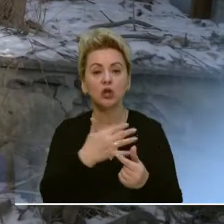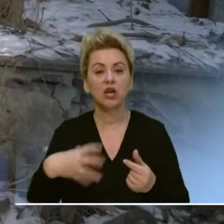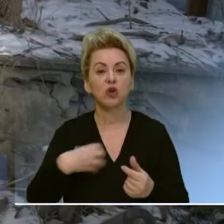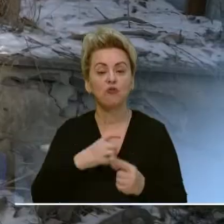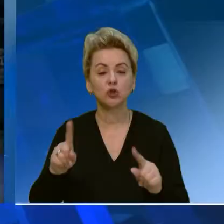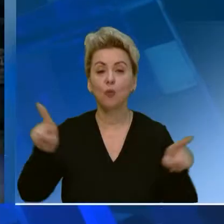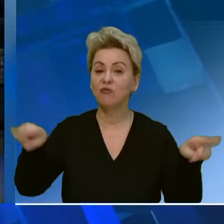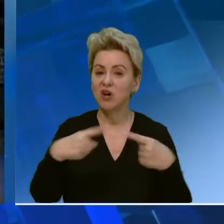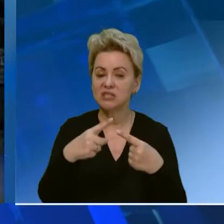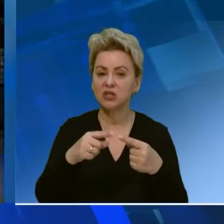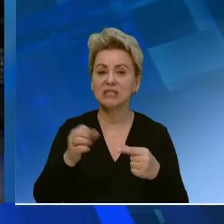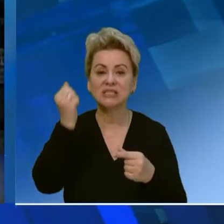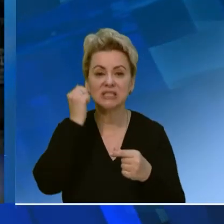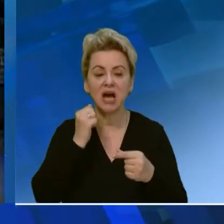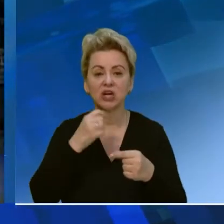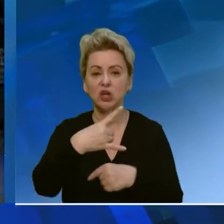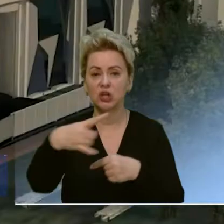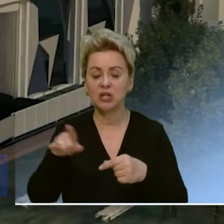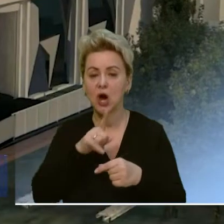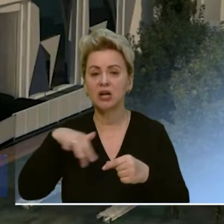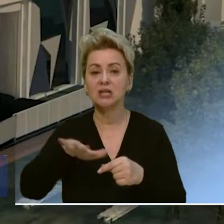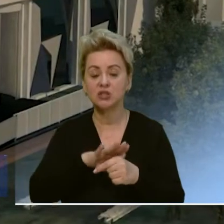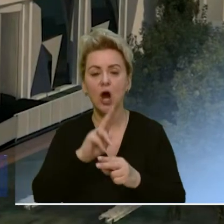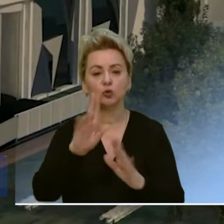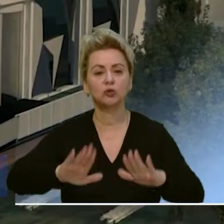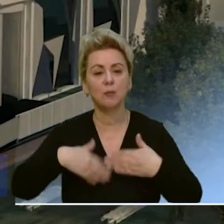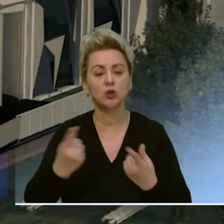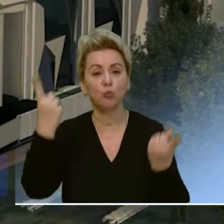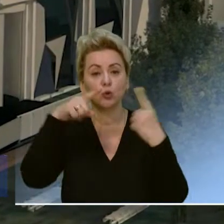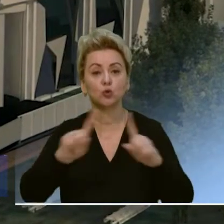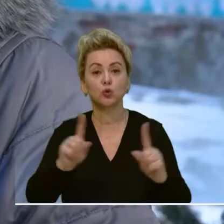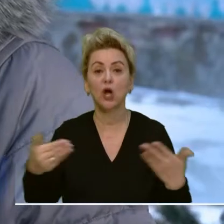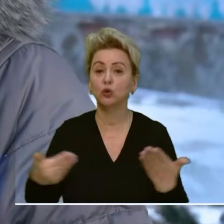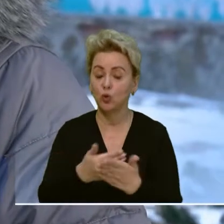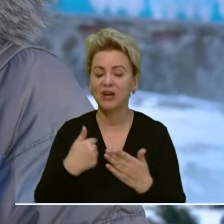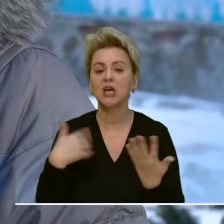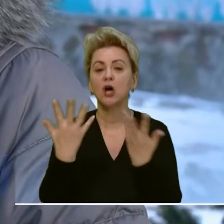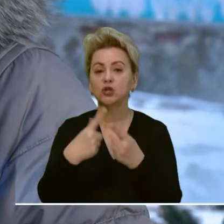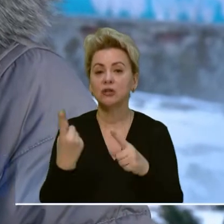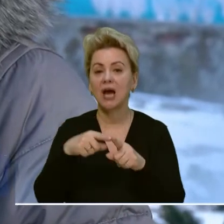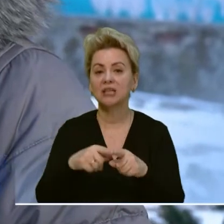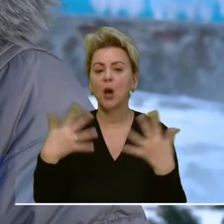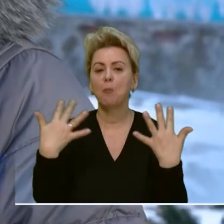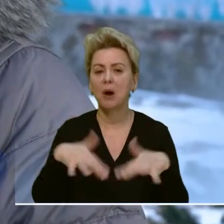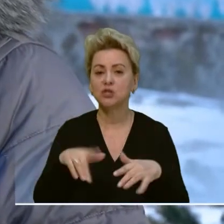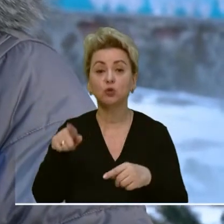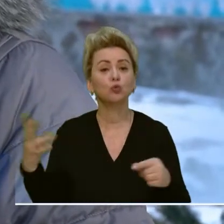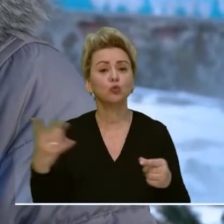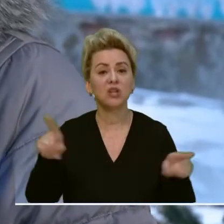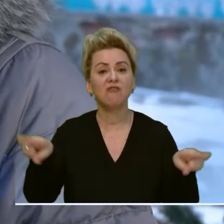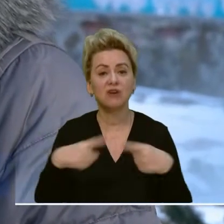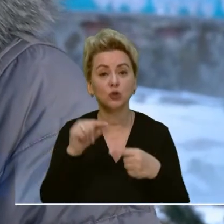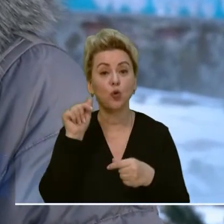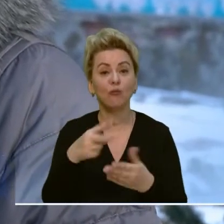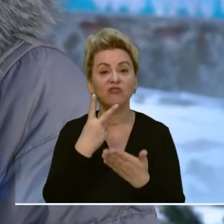важно, чтобы восстановили облик старого кинотеатра «Россия», а кто-то предлагает придумать нечто новое. Я считаю, что это потеря, его нужно восстанавливать в